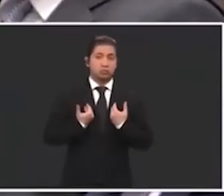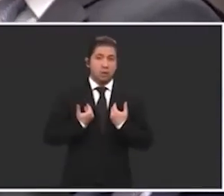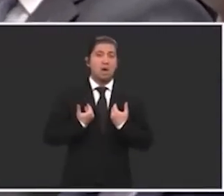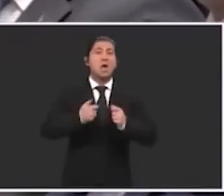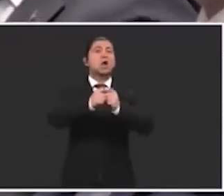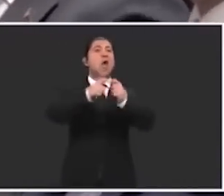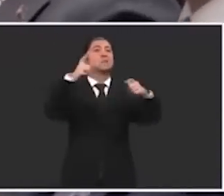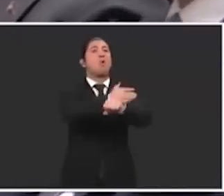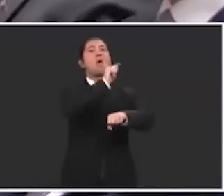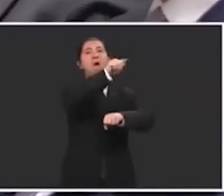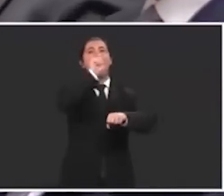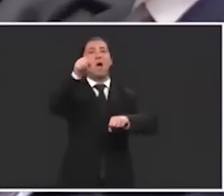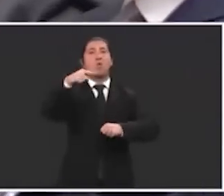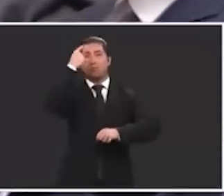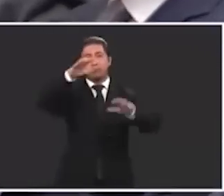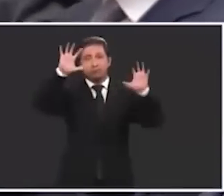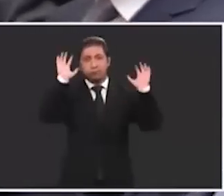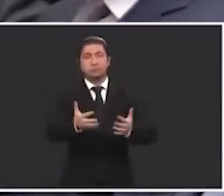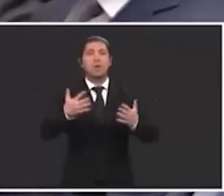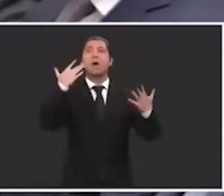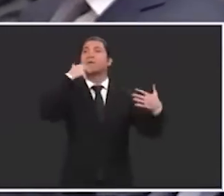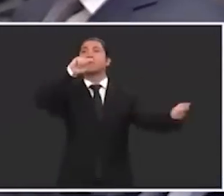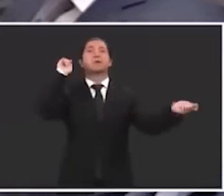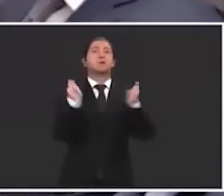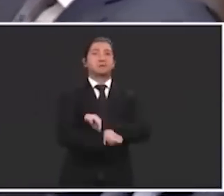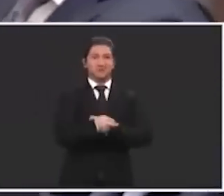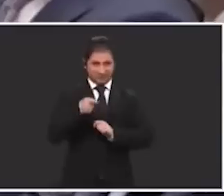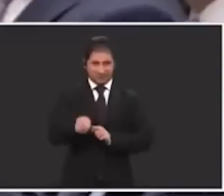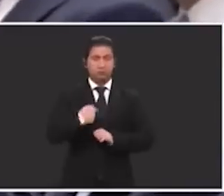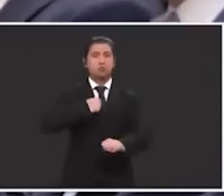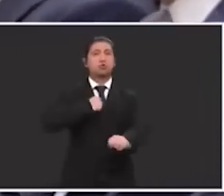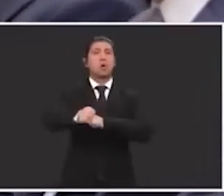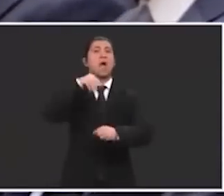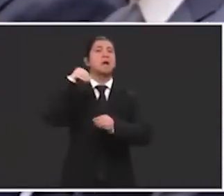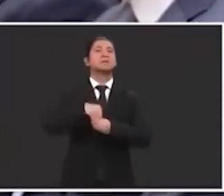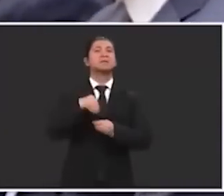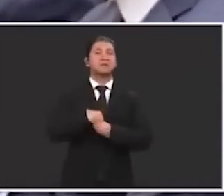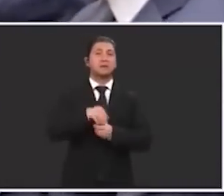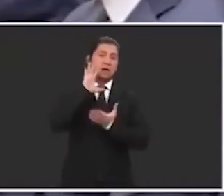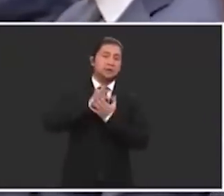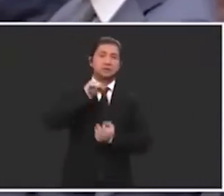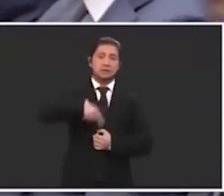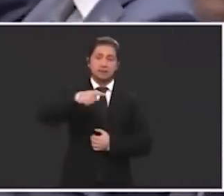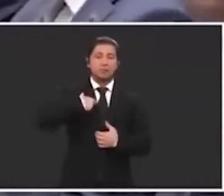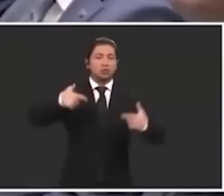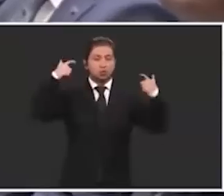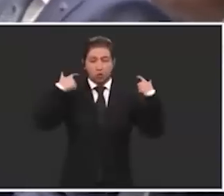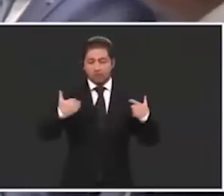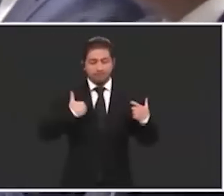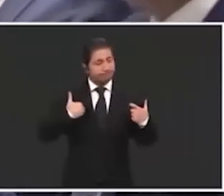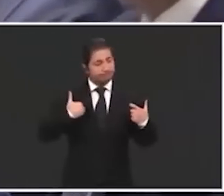Gelişmiş ülkelerin müsebbibi olduğu iklim kriziyle mücadelede insanlığa karşı